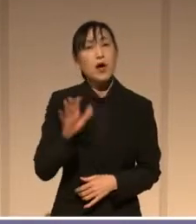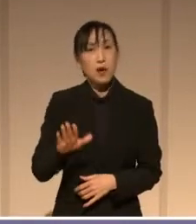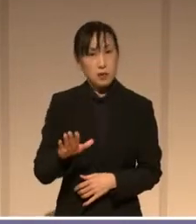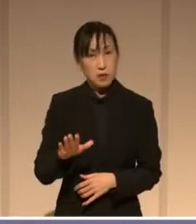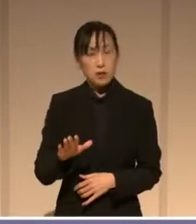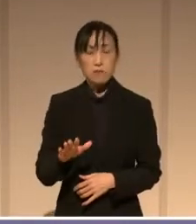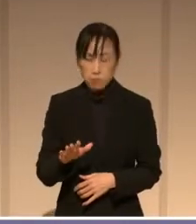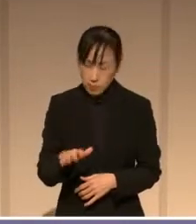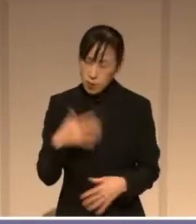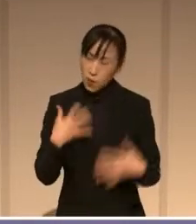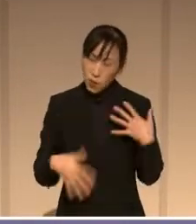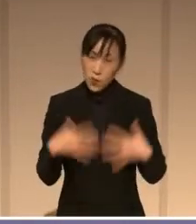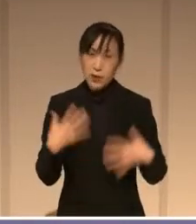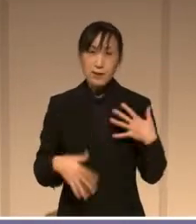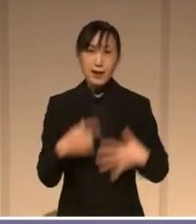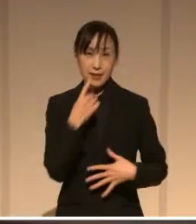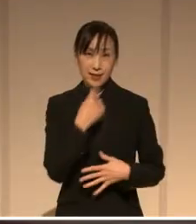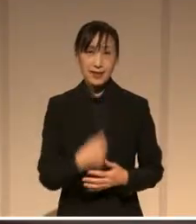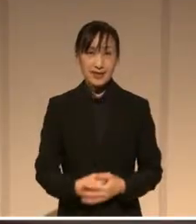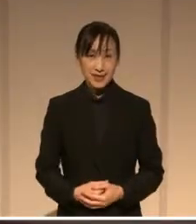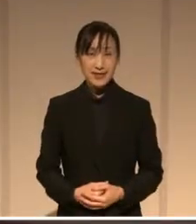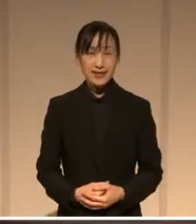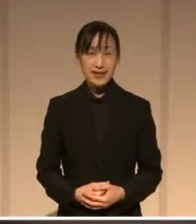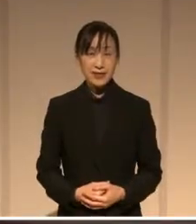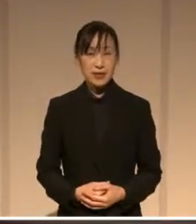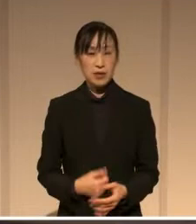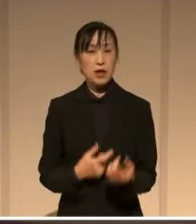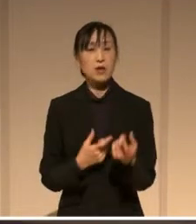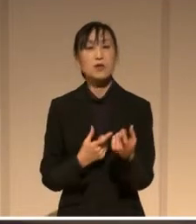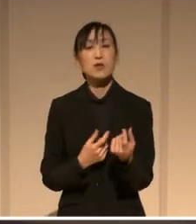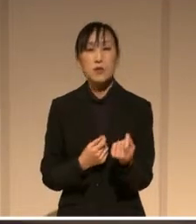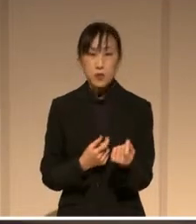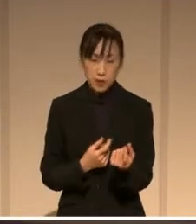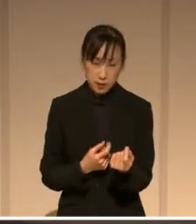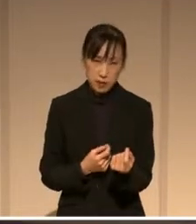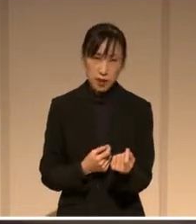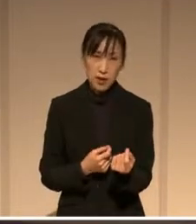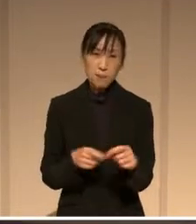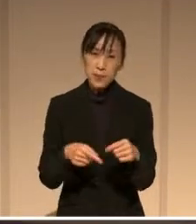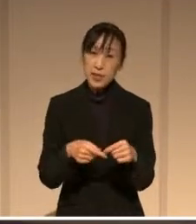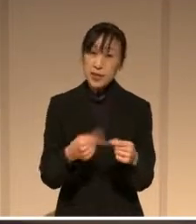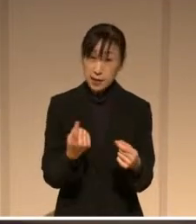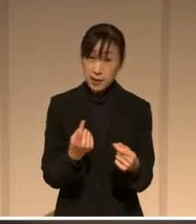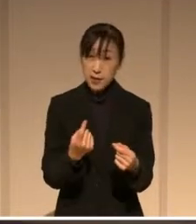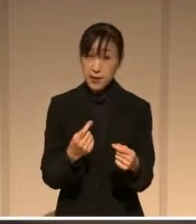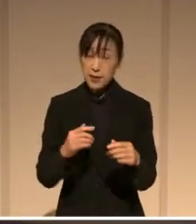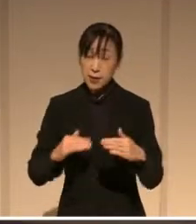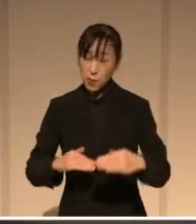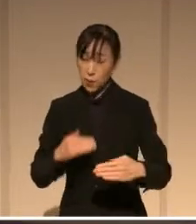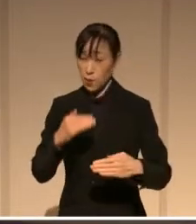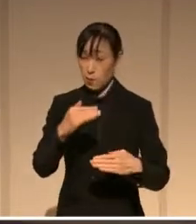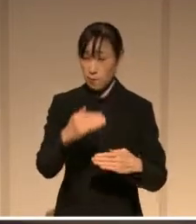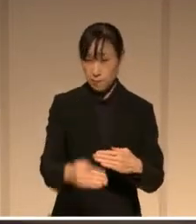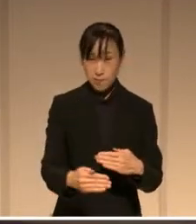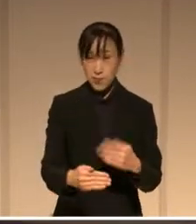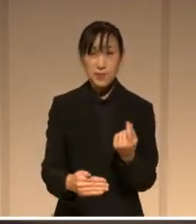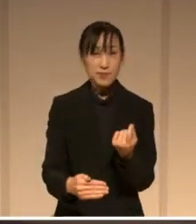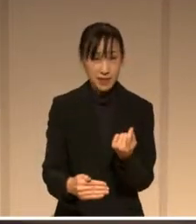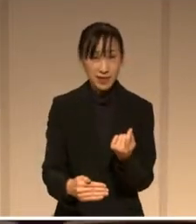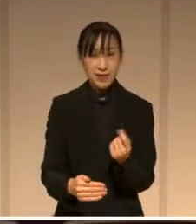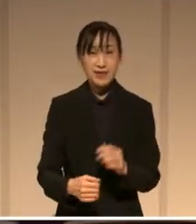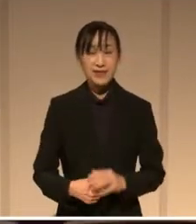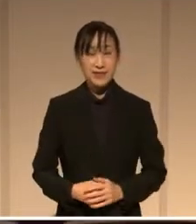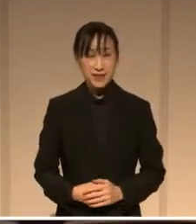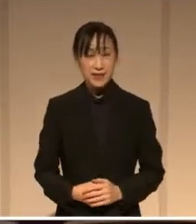嬉しかったですはいそうですよねきっかけとしてね大きな一歩になっていたのかもしれないですね今回この